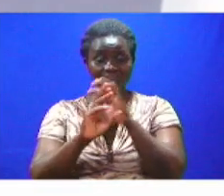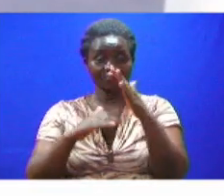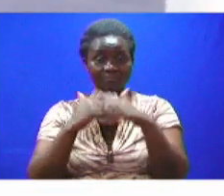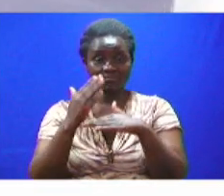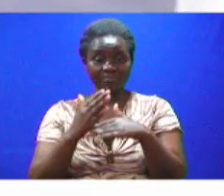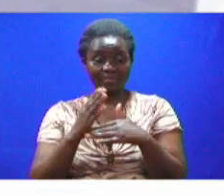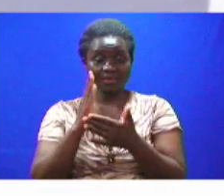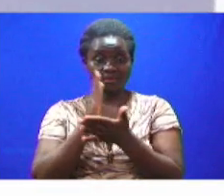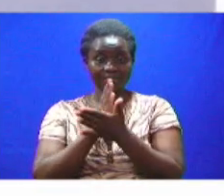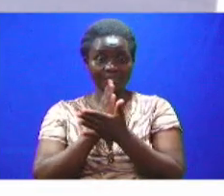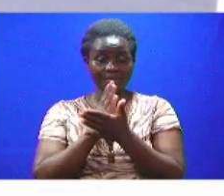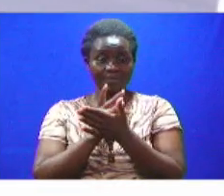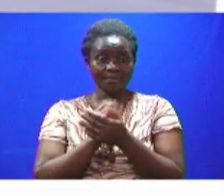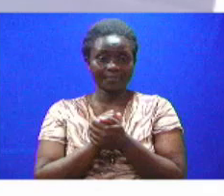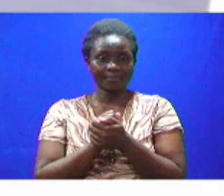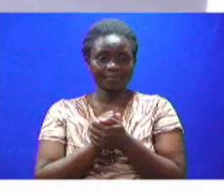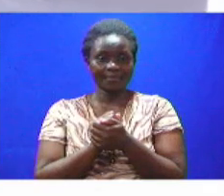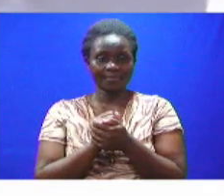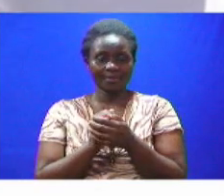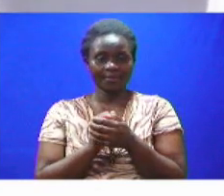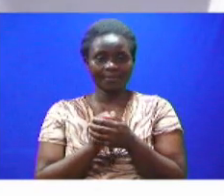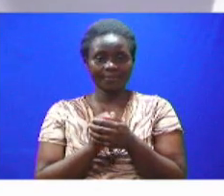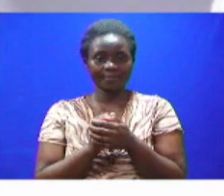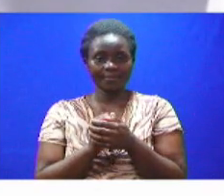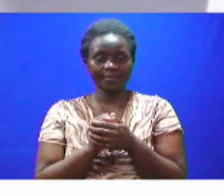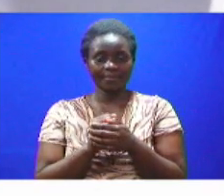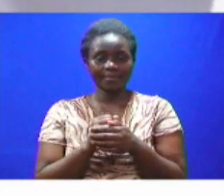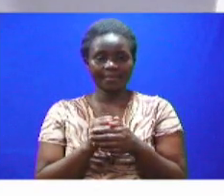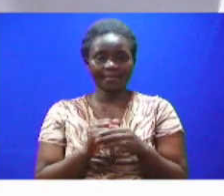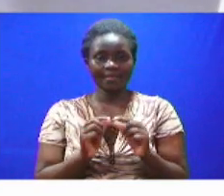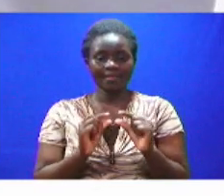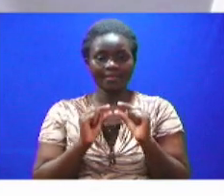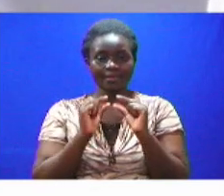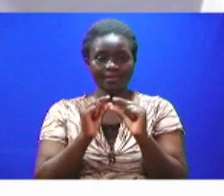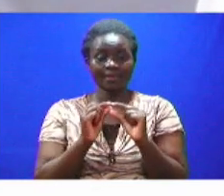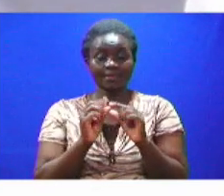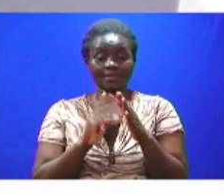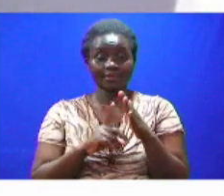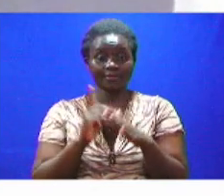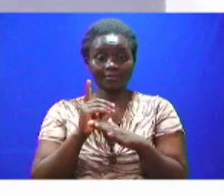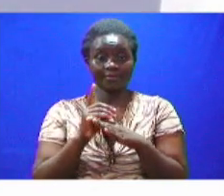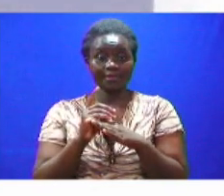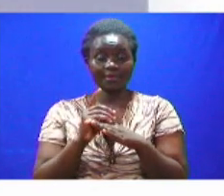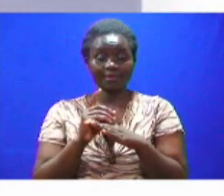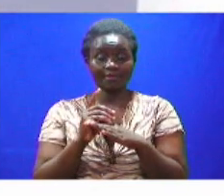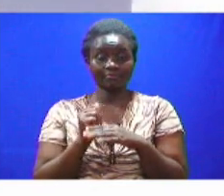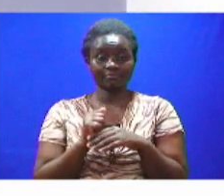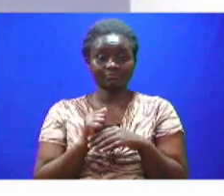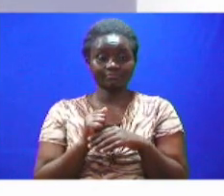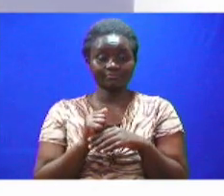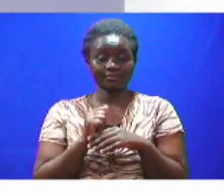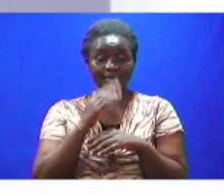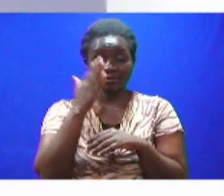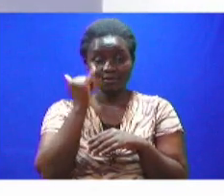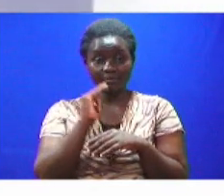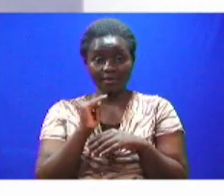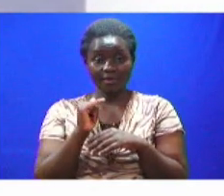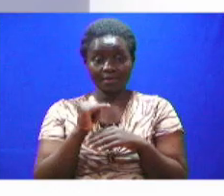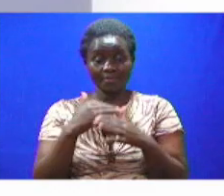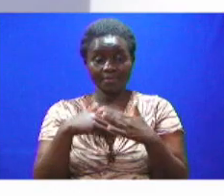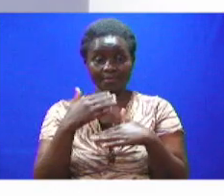kufanikiwa sana na iweze kupata maendeleo ya haja, kwa sababu